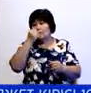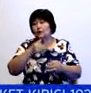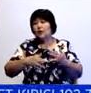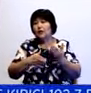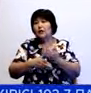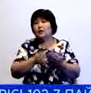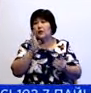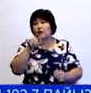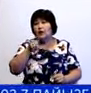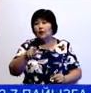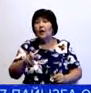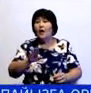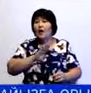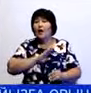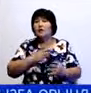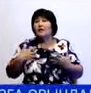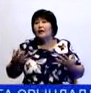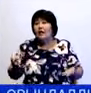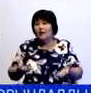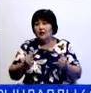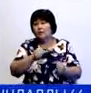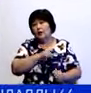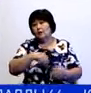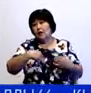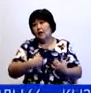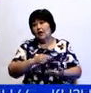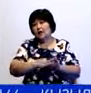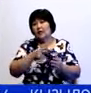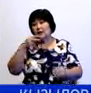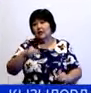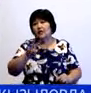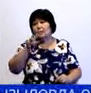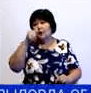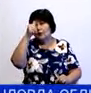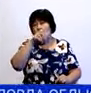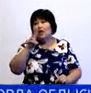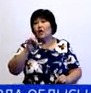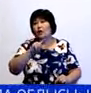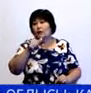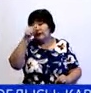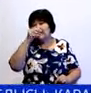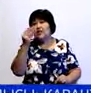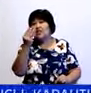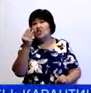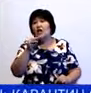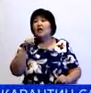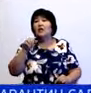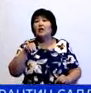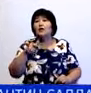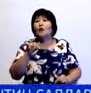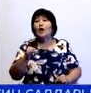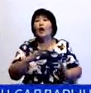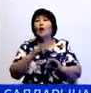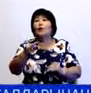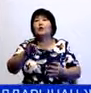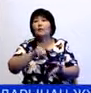surap kelgen turgunda ajaldan arashalap kaldı. Qayğılı jağday 2003 jılı Nauruz ayında Şiyel ауданы Tartoğay ауылында